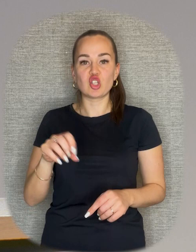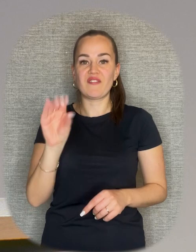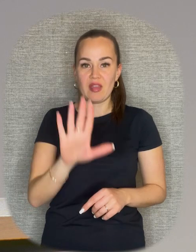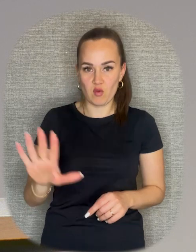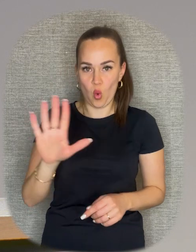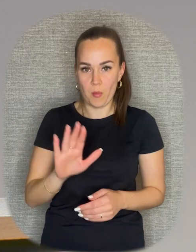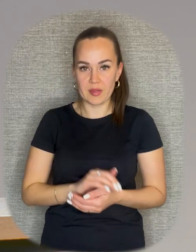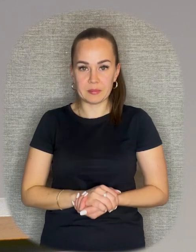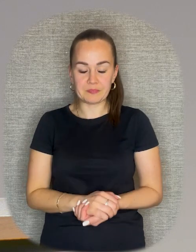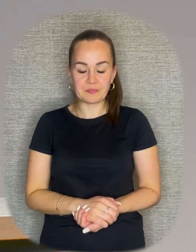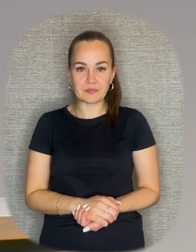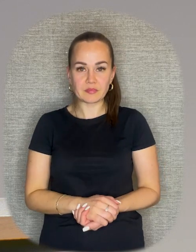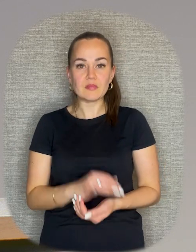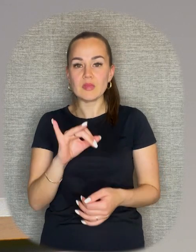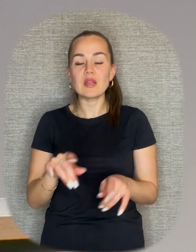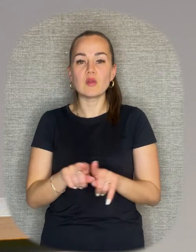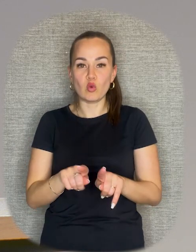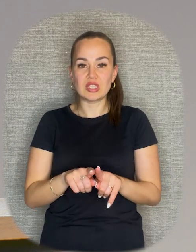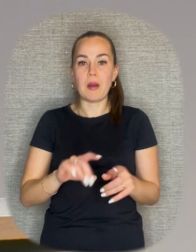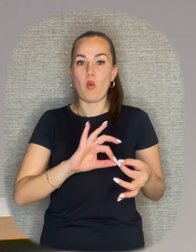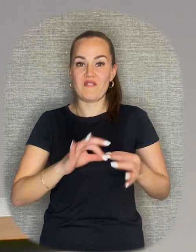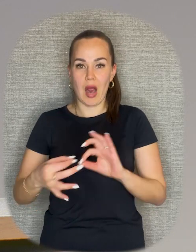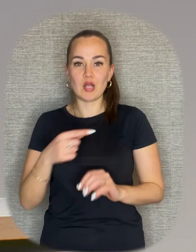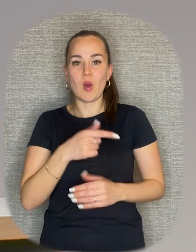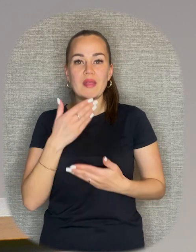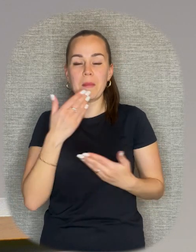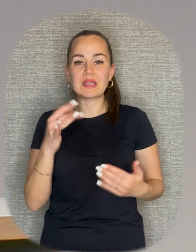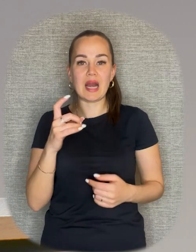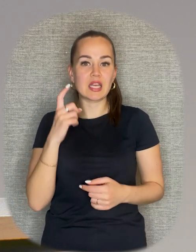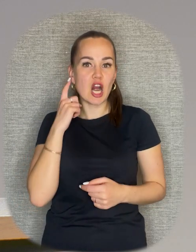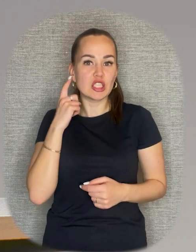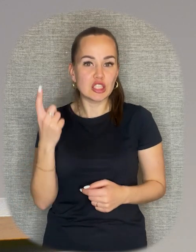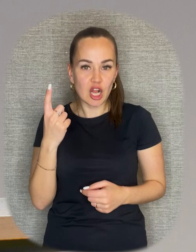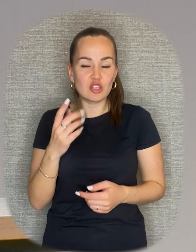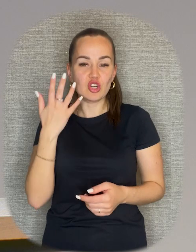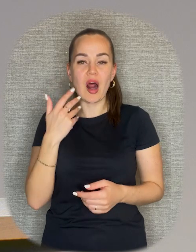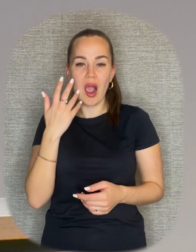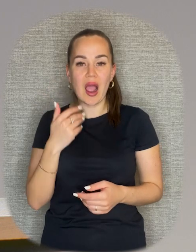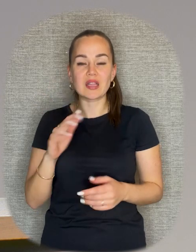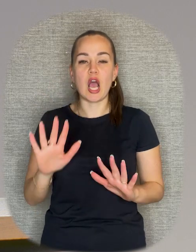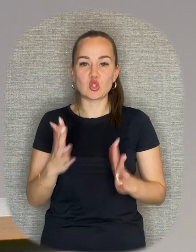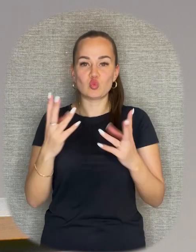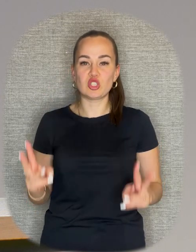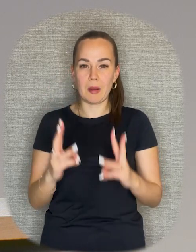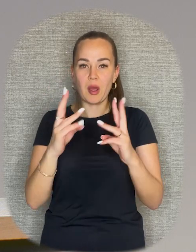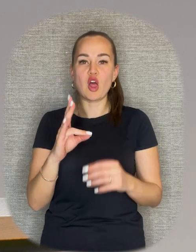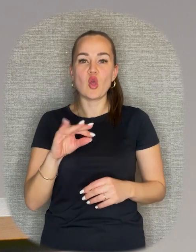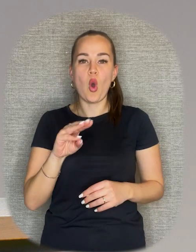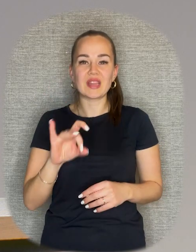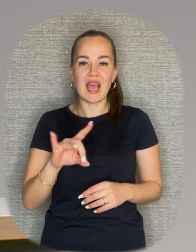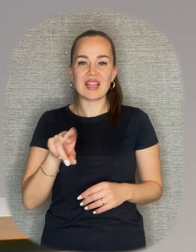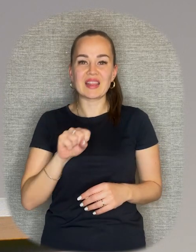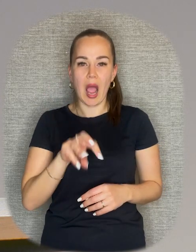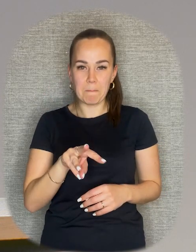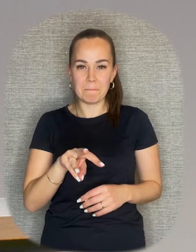и европейских кстати интересно вот практически Ту же самую фразу я последний раз услышала когда случился